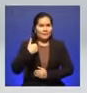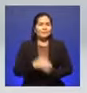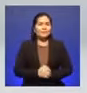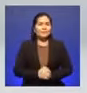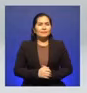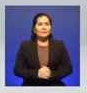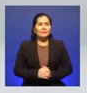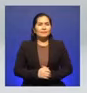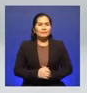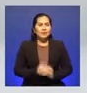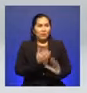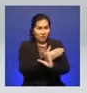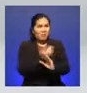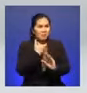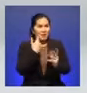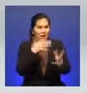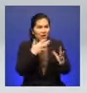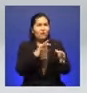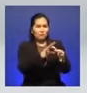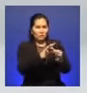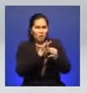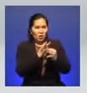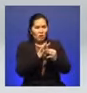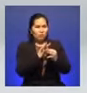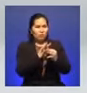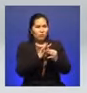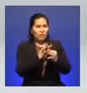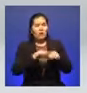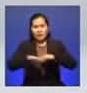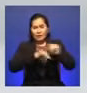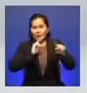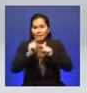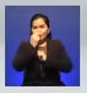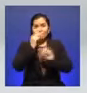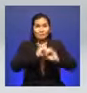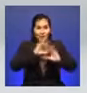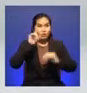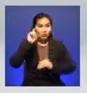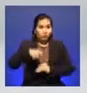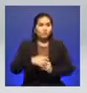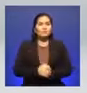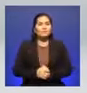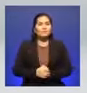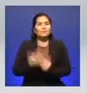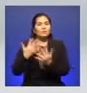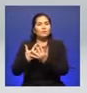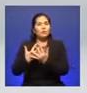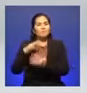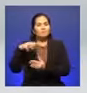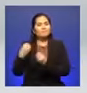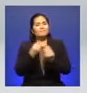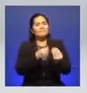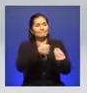เข้ามาอยู่ในเรือนจำเนี่ยนะคะแล้วก็มีพูดง่ายๆว่ามีหลักฐานชัดเจนว่าเขาต้องใช้ฮอร์โมนเนี่ยทางเรือนจำจะไม่ห้